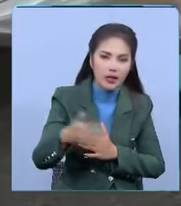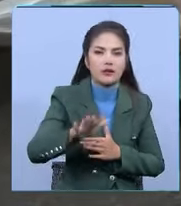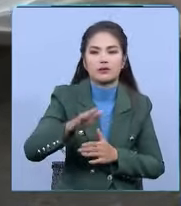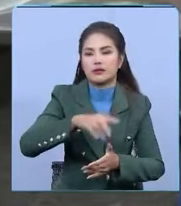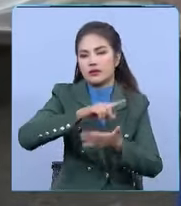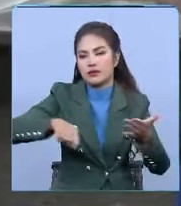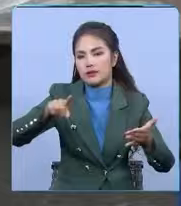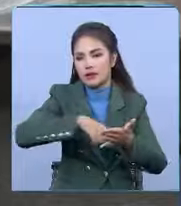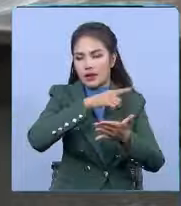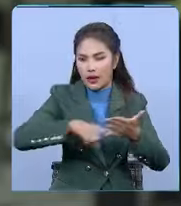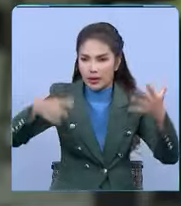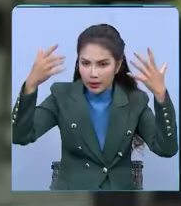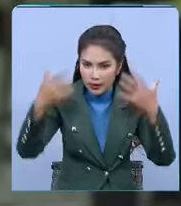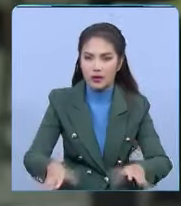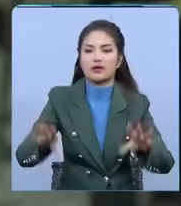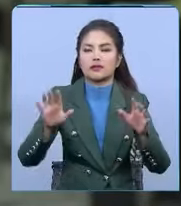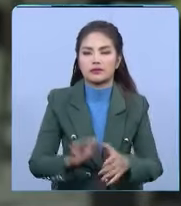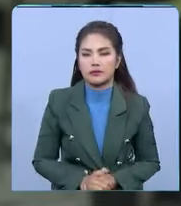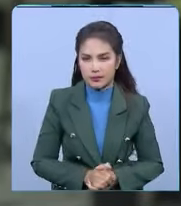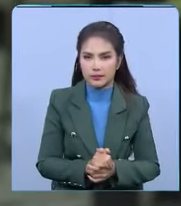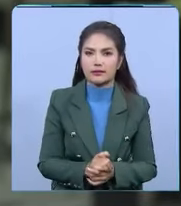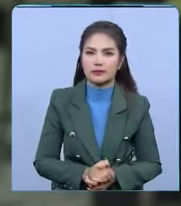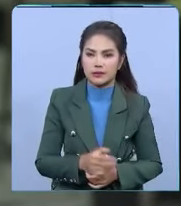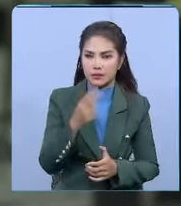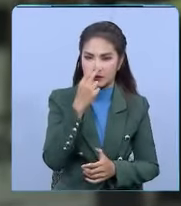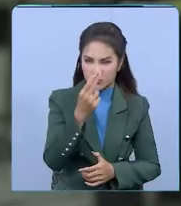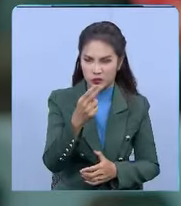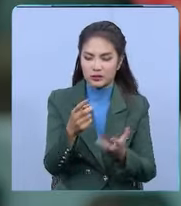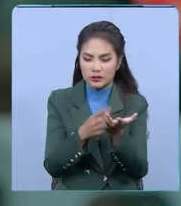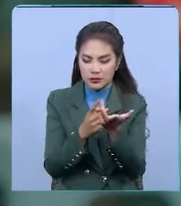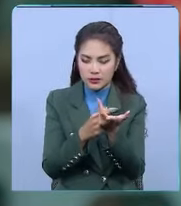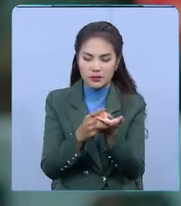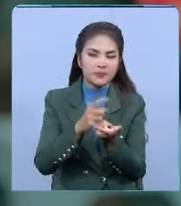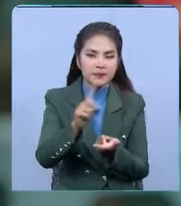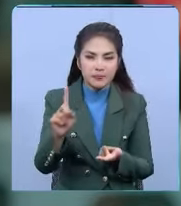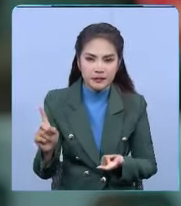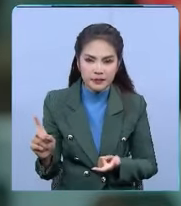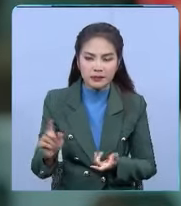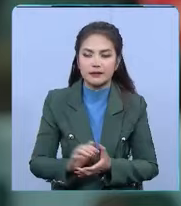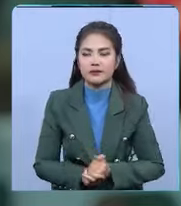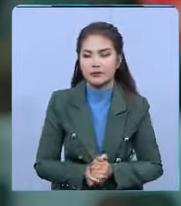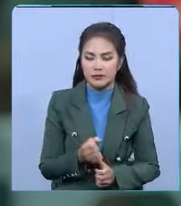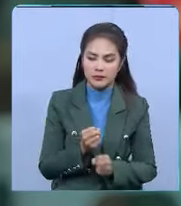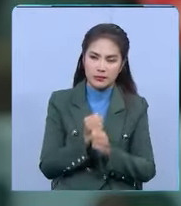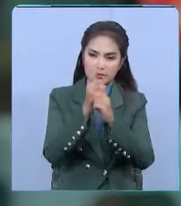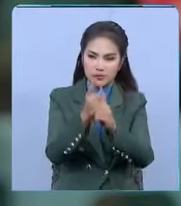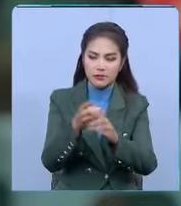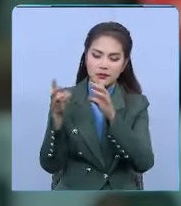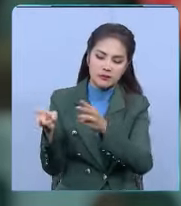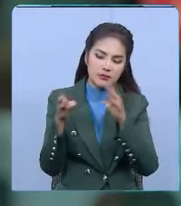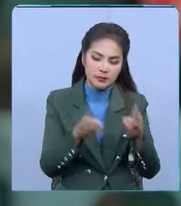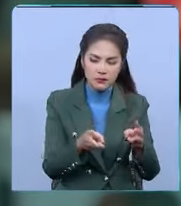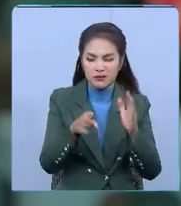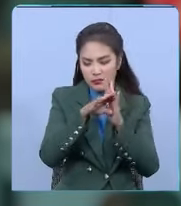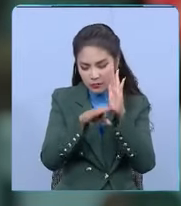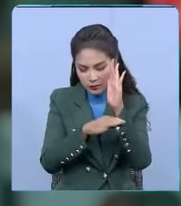แล้วแต่ละพรรคแต่ละพรรคก็มาดูว่าตัวเลขเป็นยังไงแล้วเราก็ทำตามขั้นตอนว่าพรรค